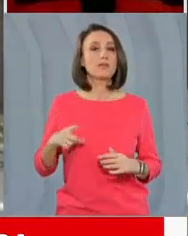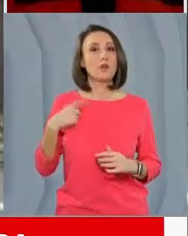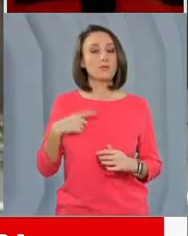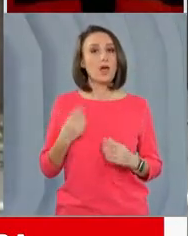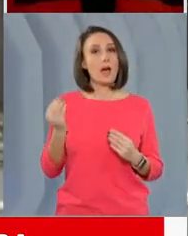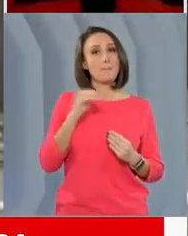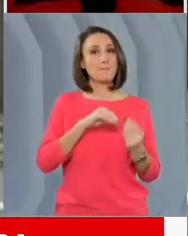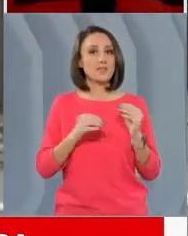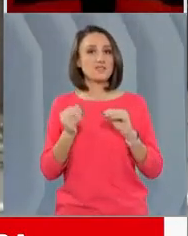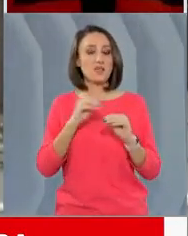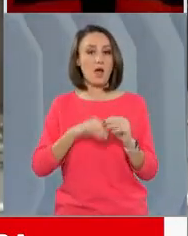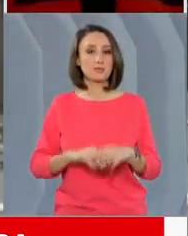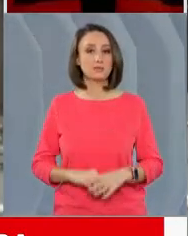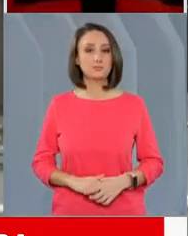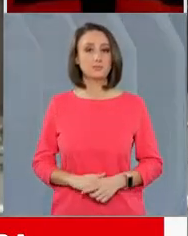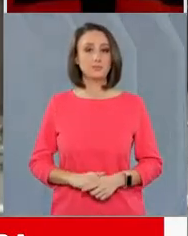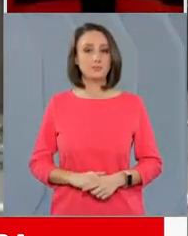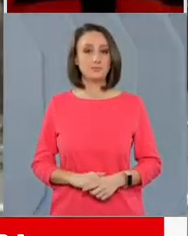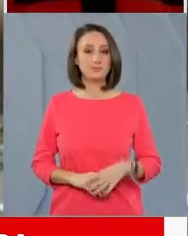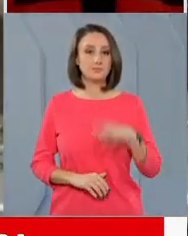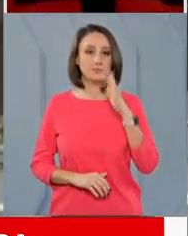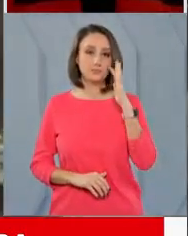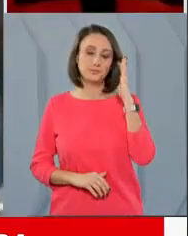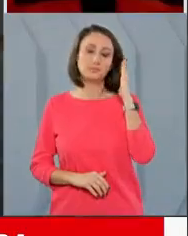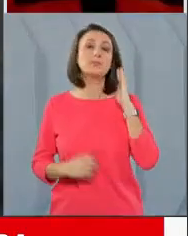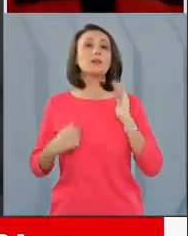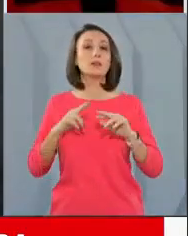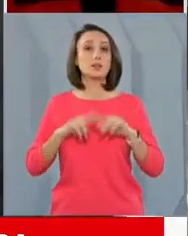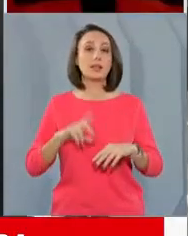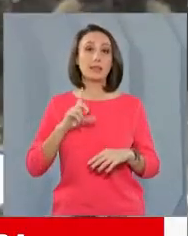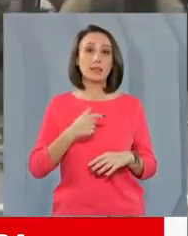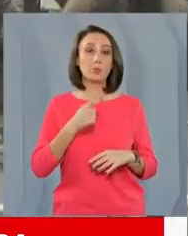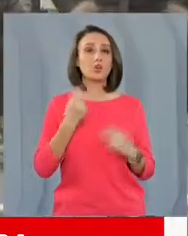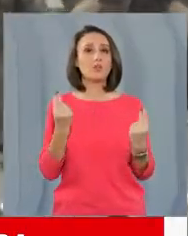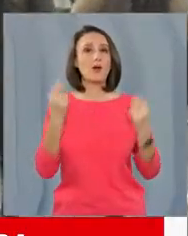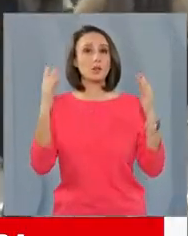amestecate la un moment dat prin partea de sud-est, dar în rest ar trebui să fie mai ales sub formă de ninsoare.